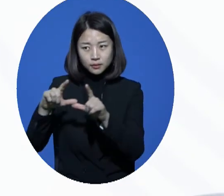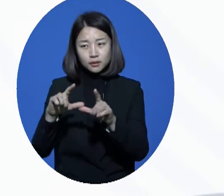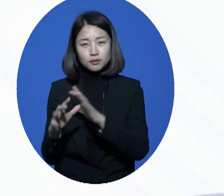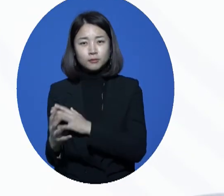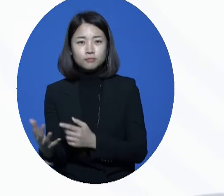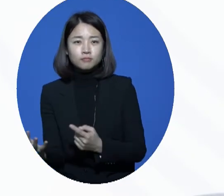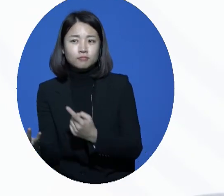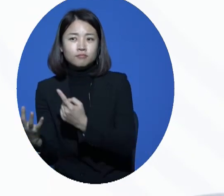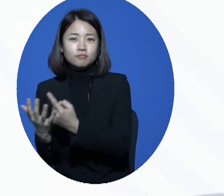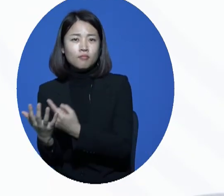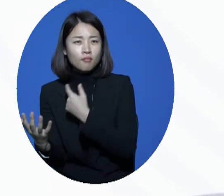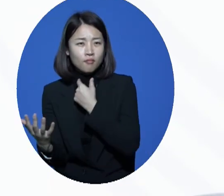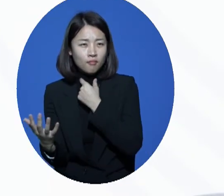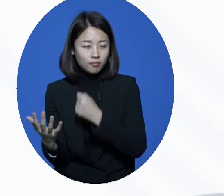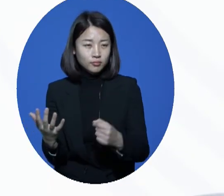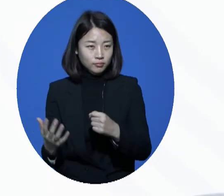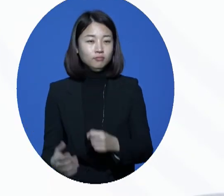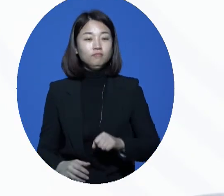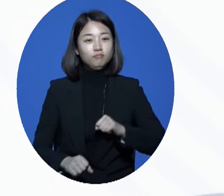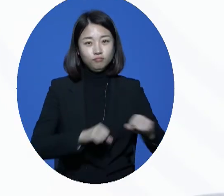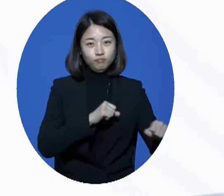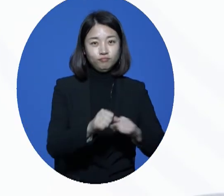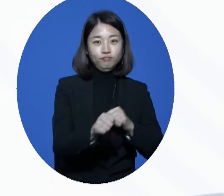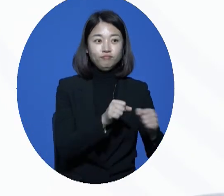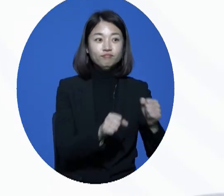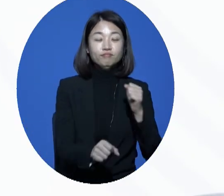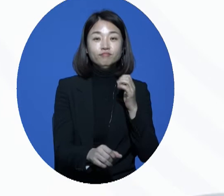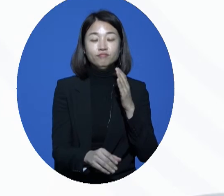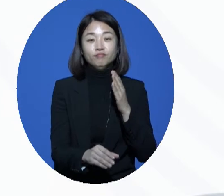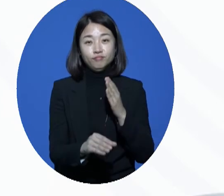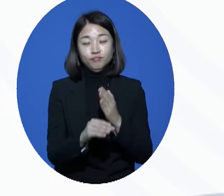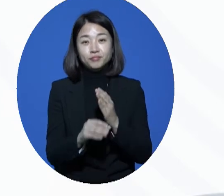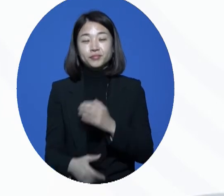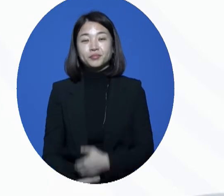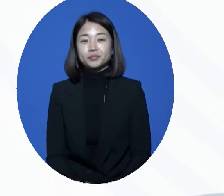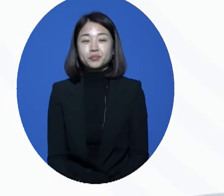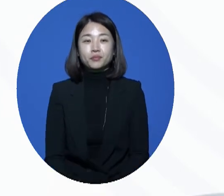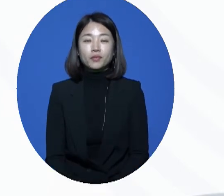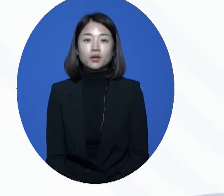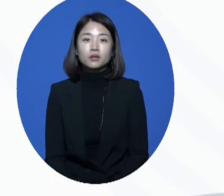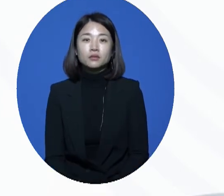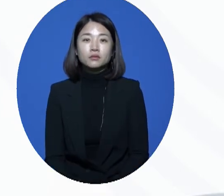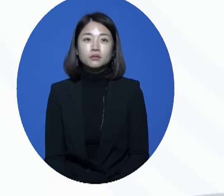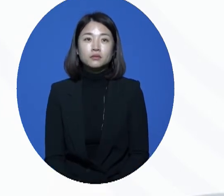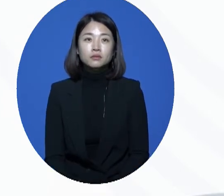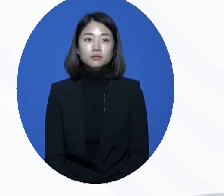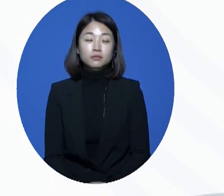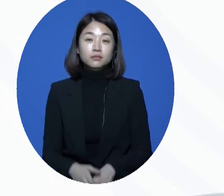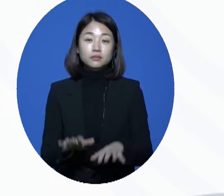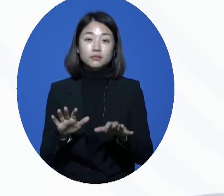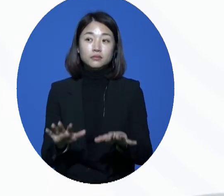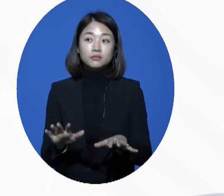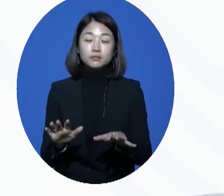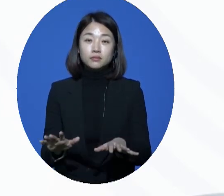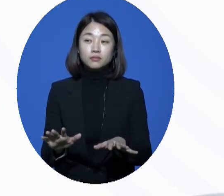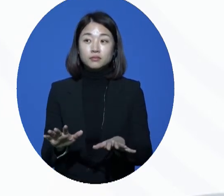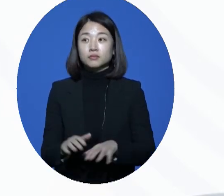있는 전국장애인 부모연대에서 활동하고 있습니다. 조경미라고 합니다. 오늘 앞선